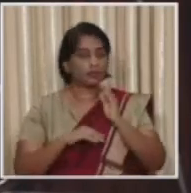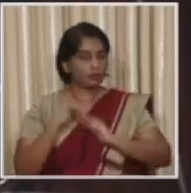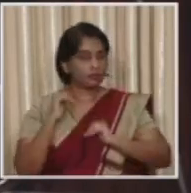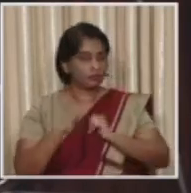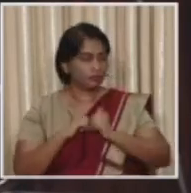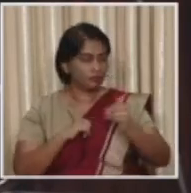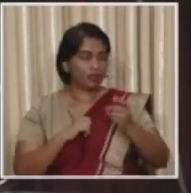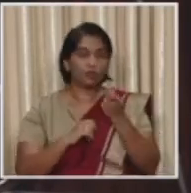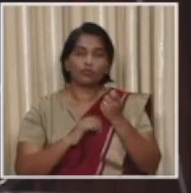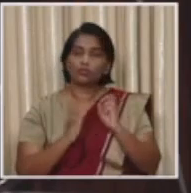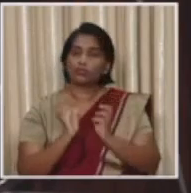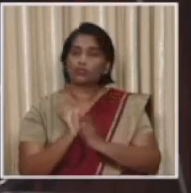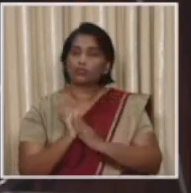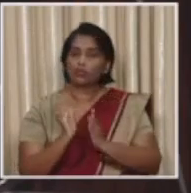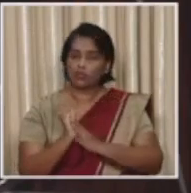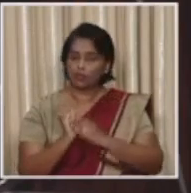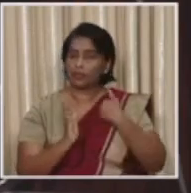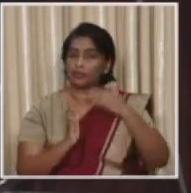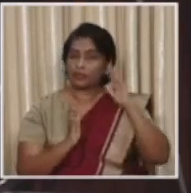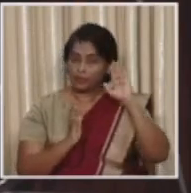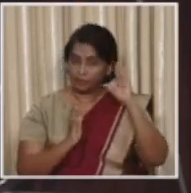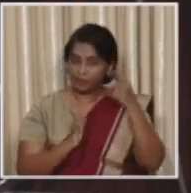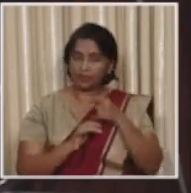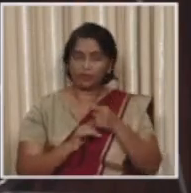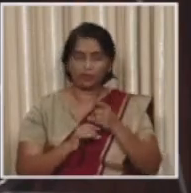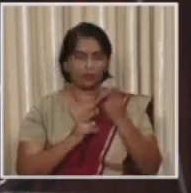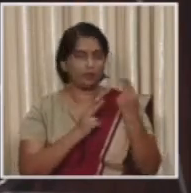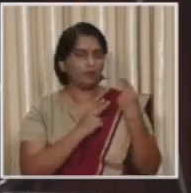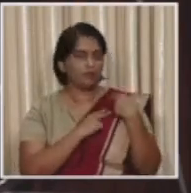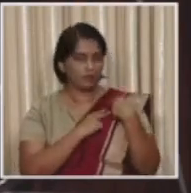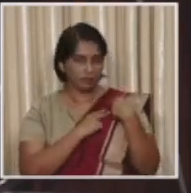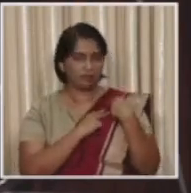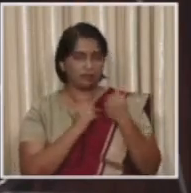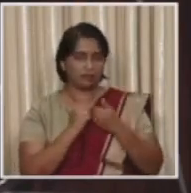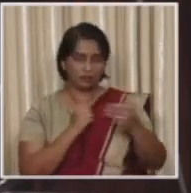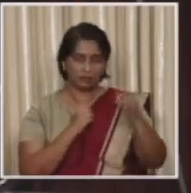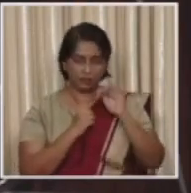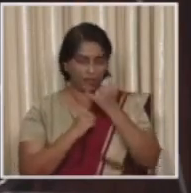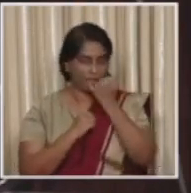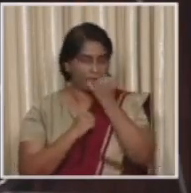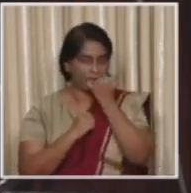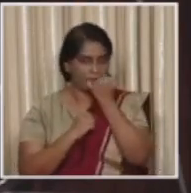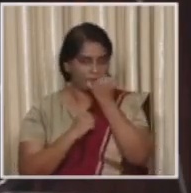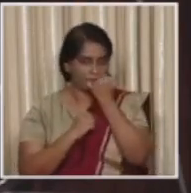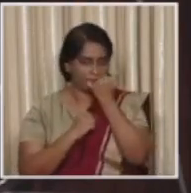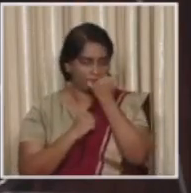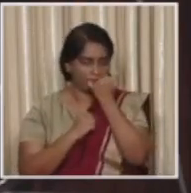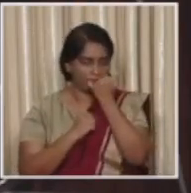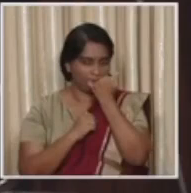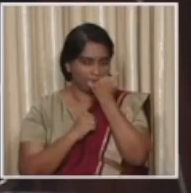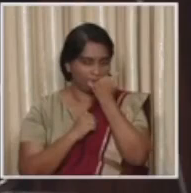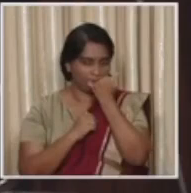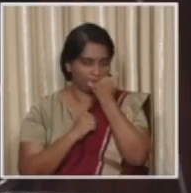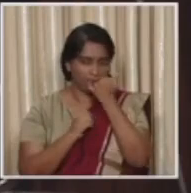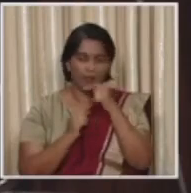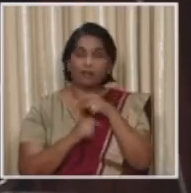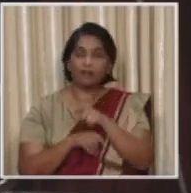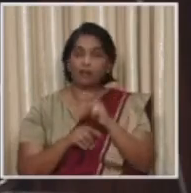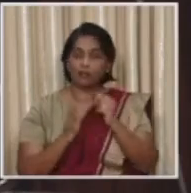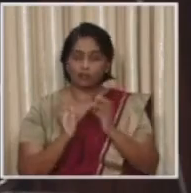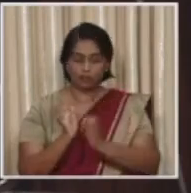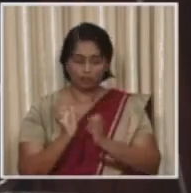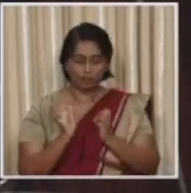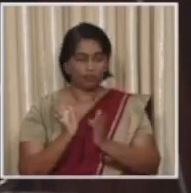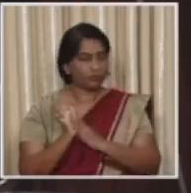ක්‍රියාවලියේදී මුදල් කාරක සභාවට විශේෂ කාර්යභාරයක් ඉෂ්ට සිද්ධ කරන්න තියෙනවා. එතකොට මේ මුදල් කාරක සභාව